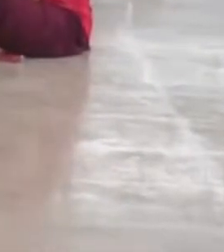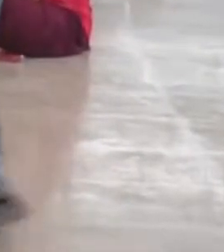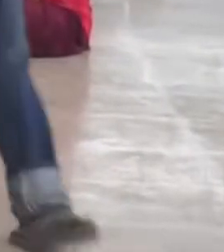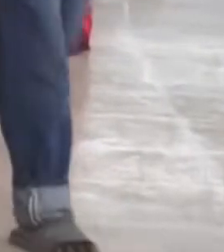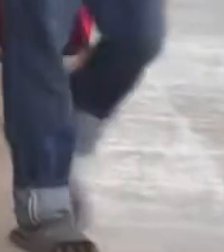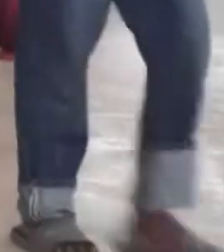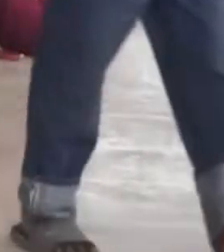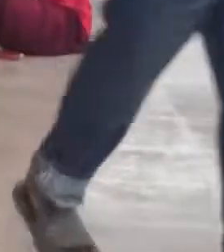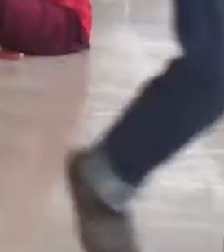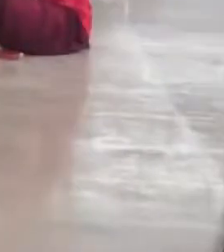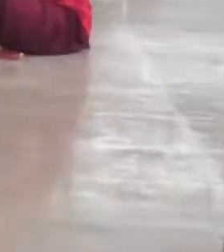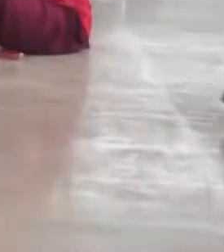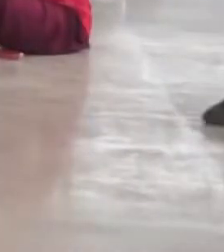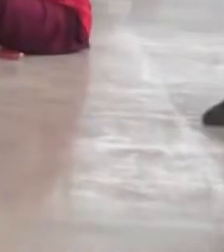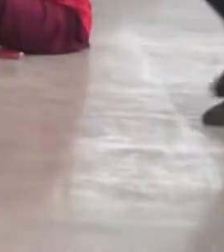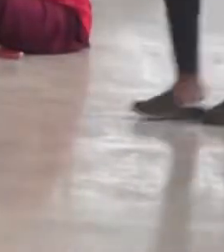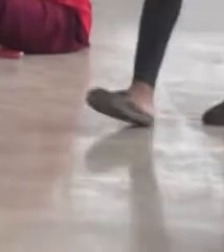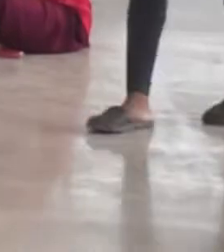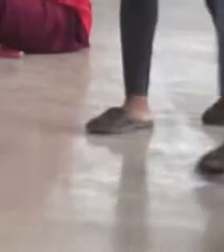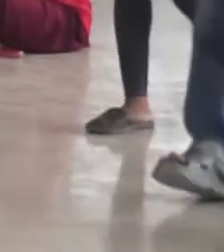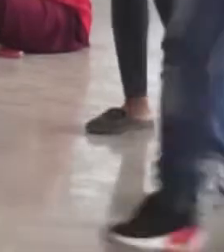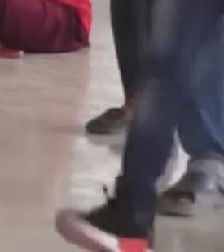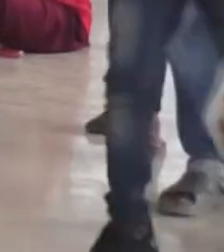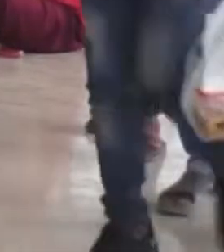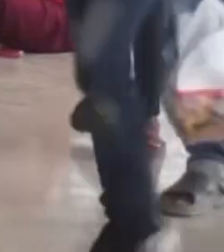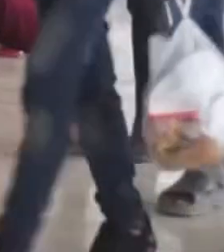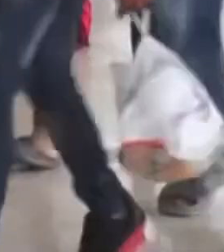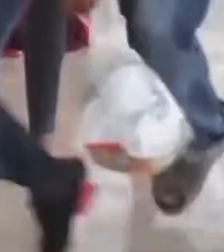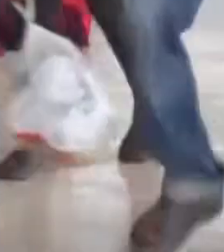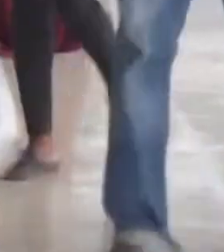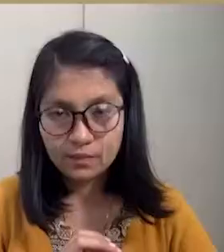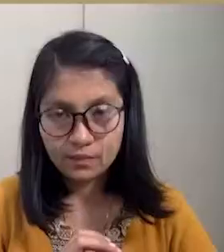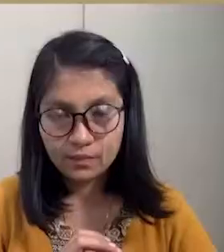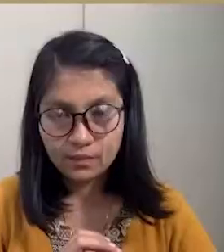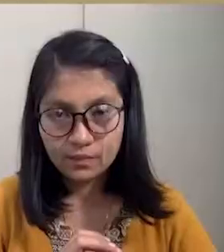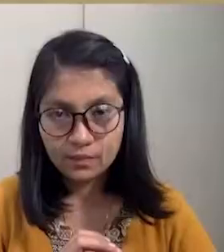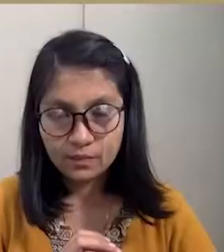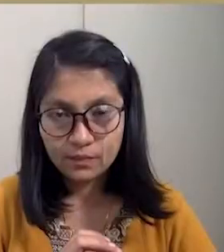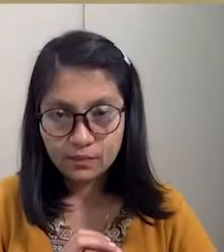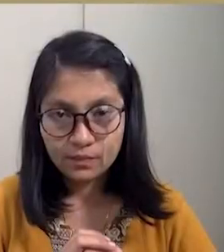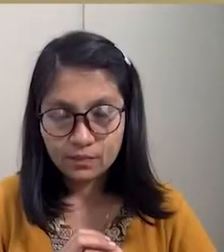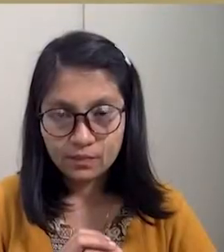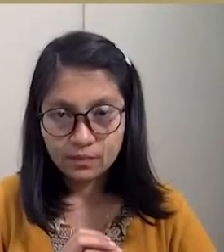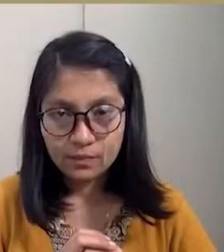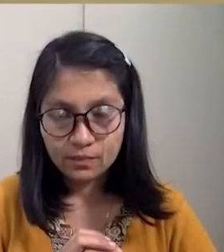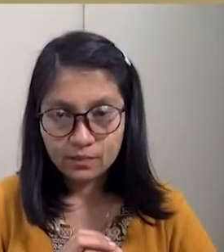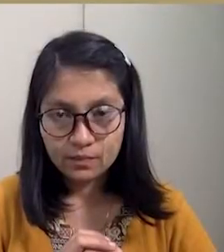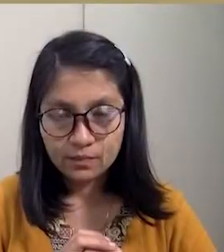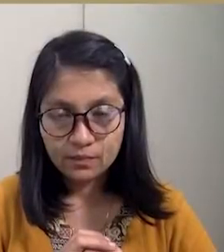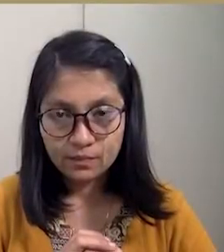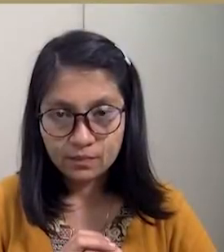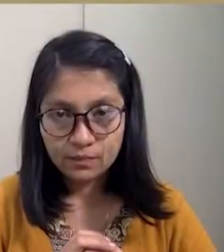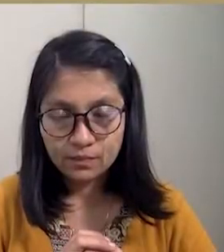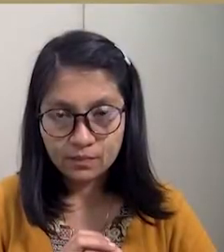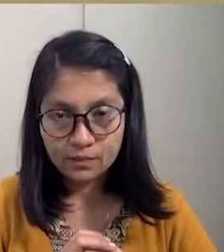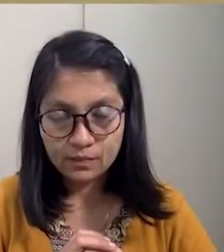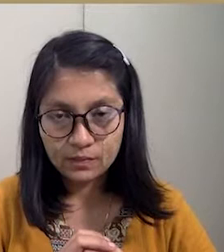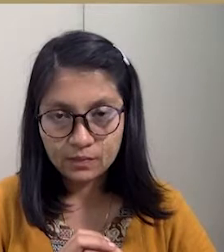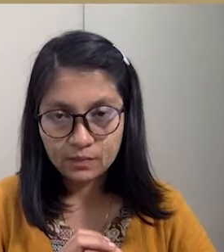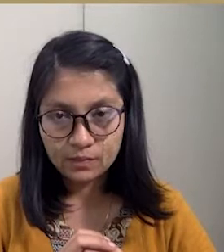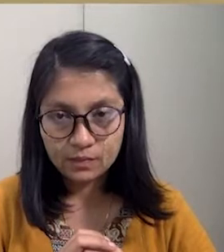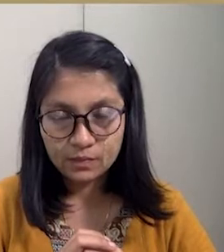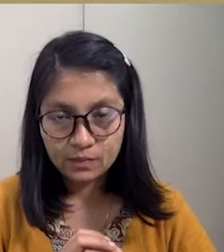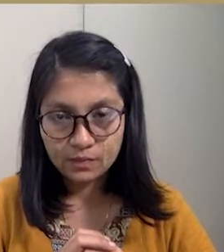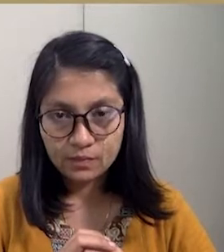နေအဲ့လိုမျိုးခွင့်လို့ခွင့်ပြုပေးလိုက်မယ်ဆိုရင်တော့အဲ့ဒါအဆင်ပြေနိုင်တယ်အဲ့လိုမျိုးလုပ်ပြီးတော့အမိန့်ကျင်ညာချက်ထုတ်လာရင်မှအဲ့ဒီဟာက